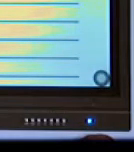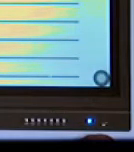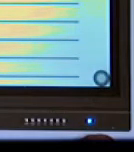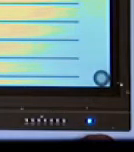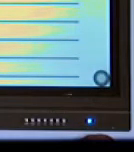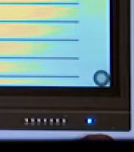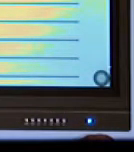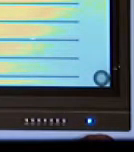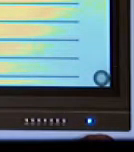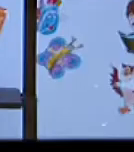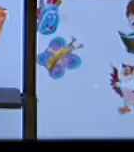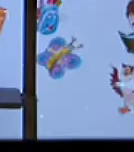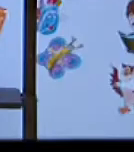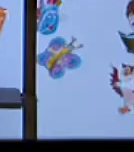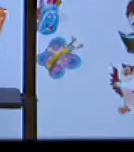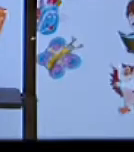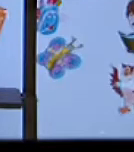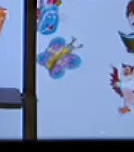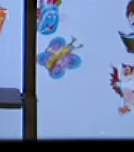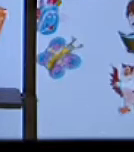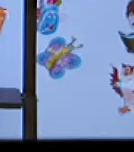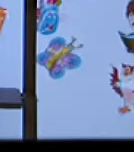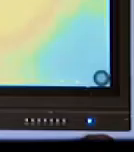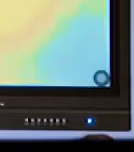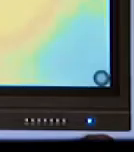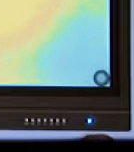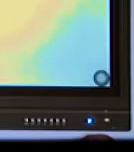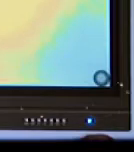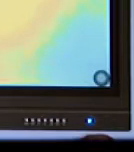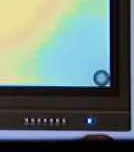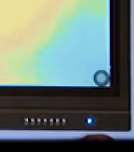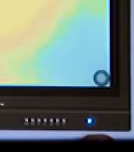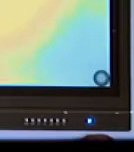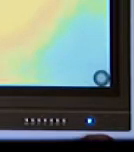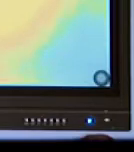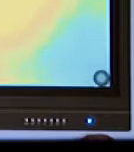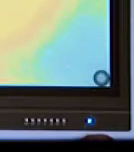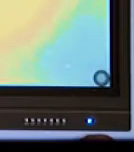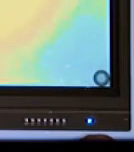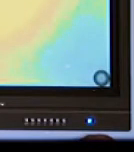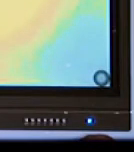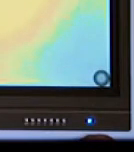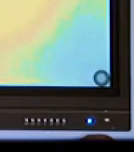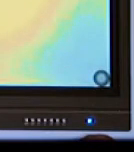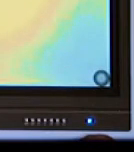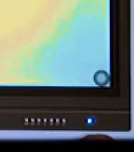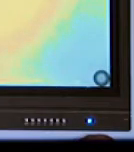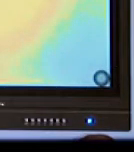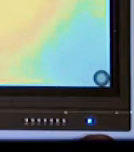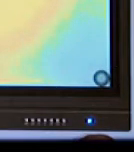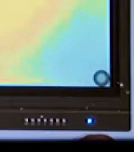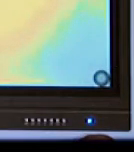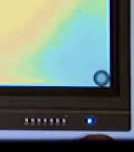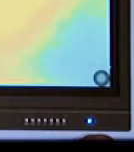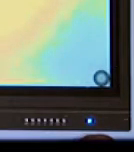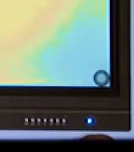Great job! Молодцы! So, let's continue. Can I talk to Anne, please? Пожалуйста, можно поговорить с